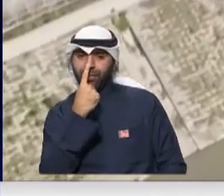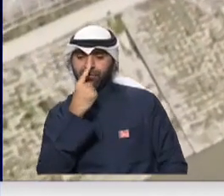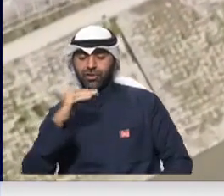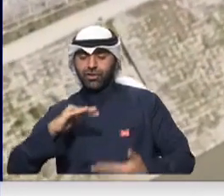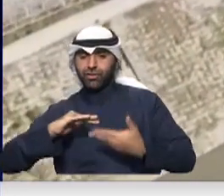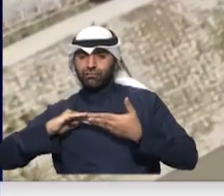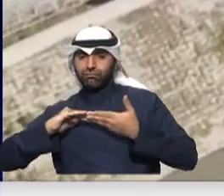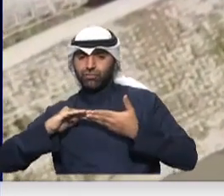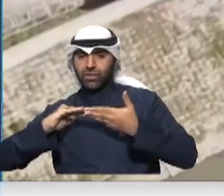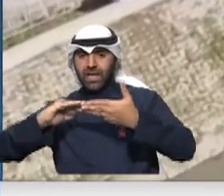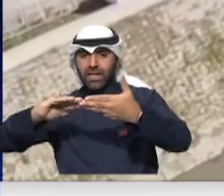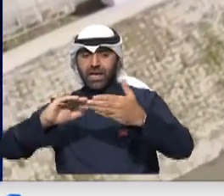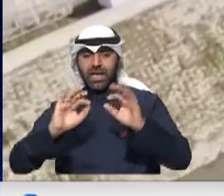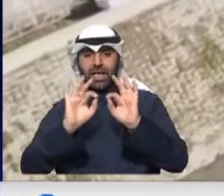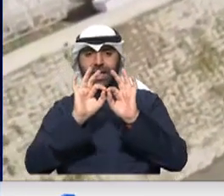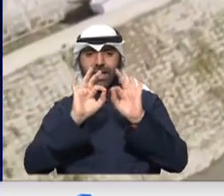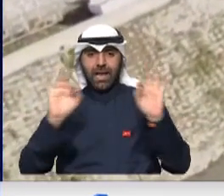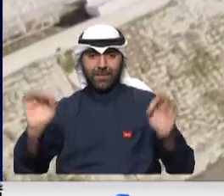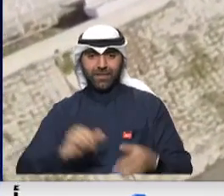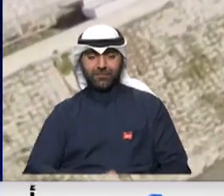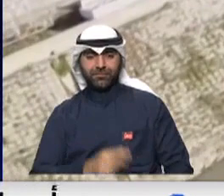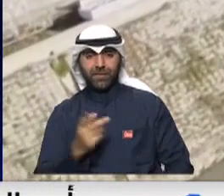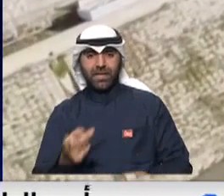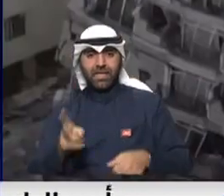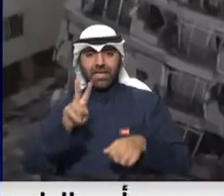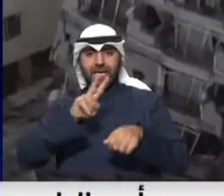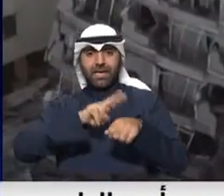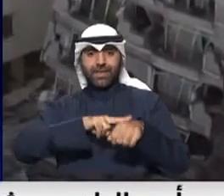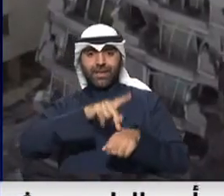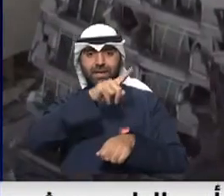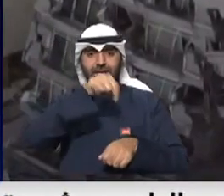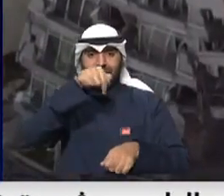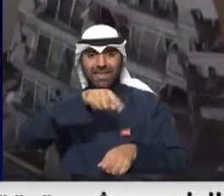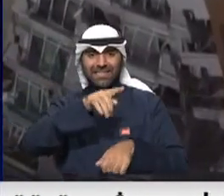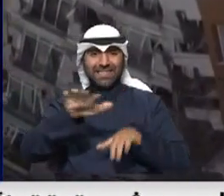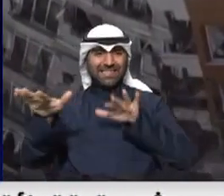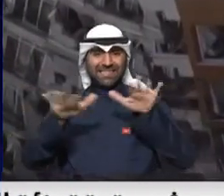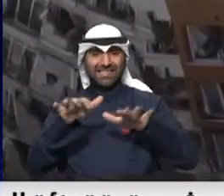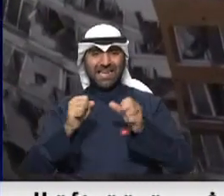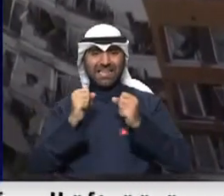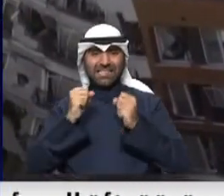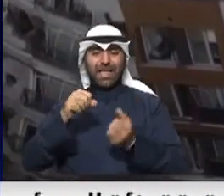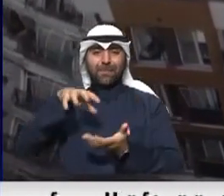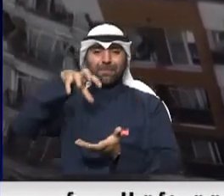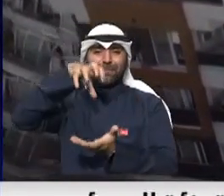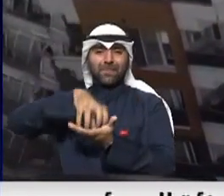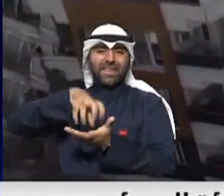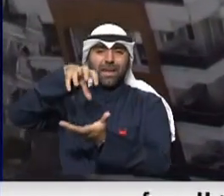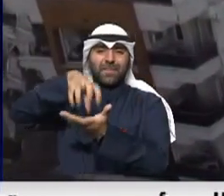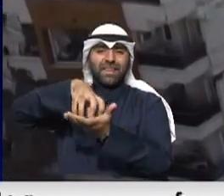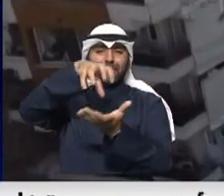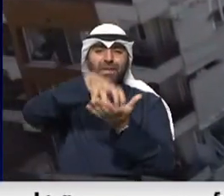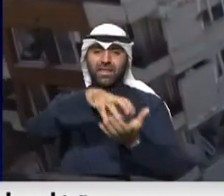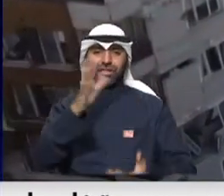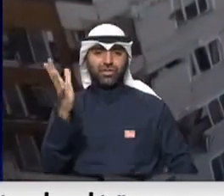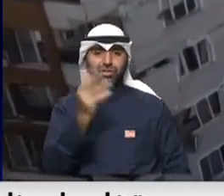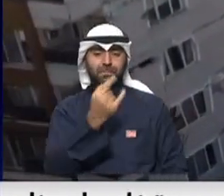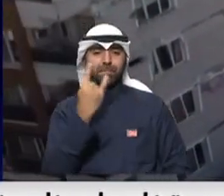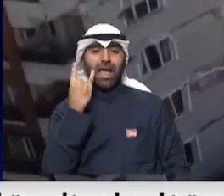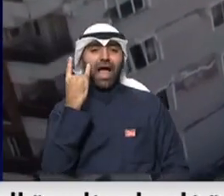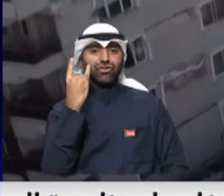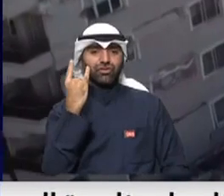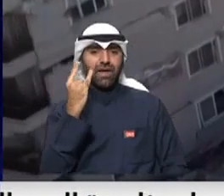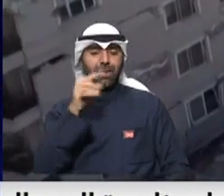كنا نتحدث في البداية عن 10 ولايات تركية متضررة من الزلزال. تم إضافة مدينة إلزك في